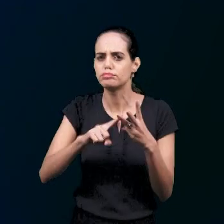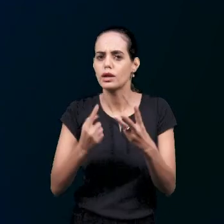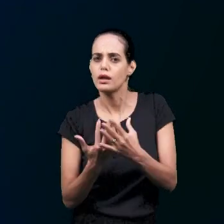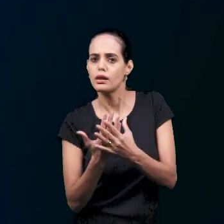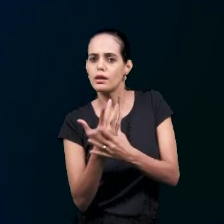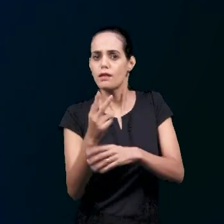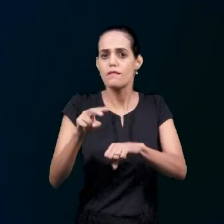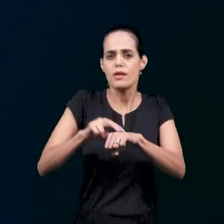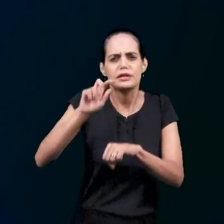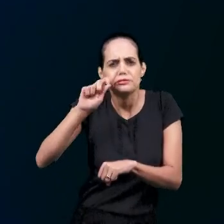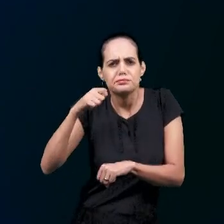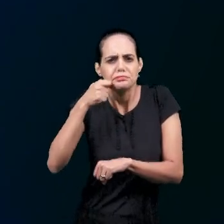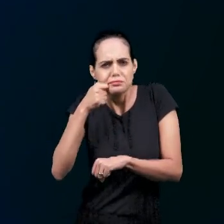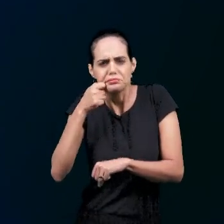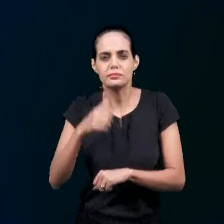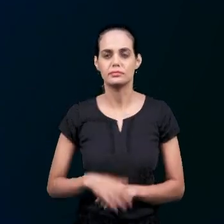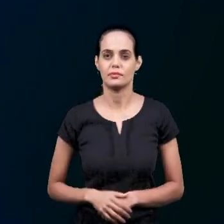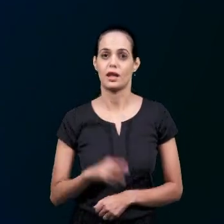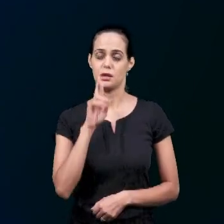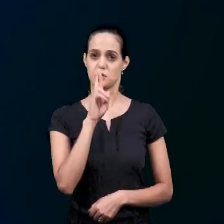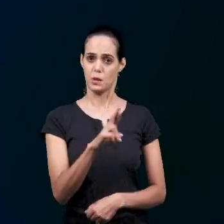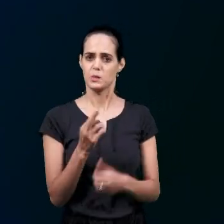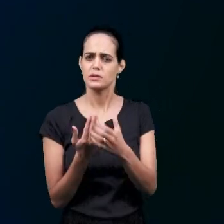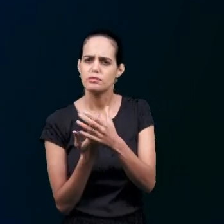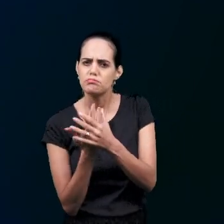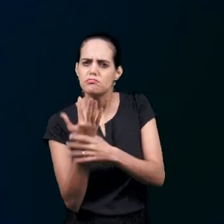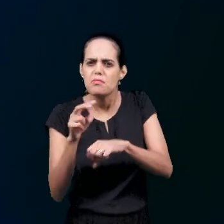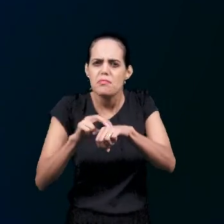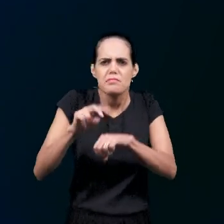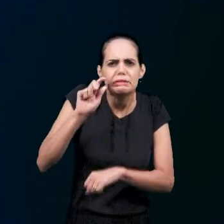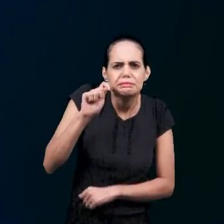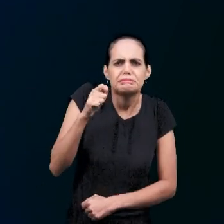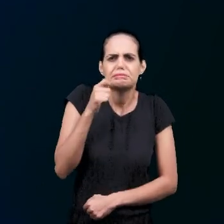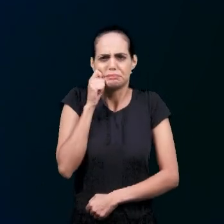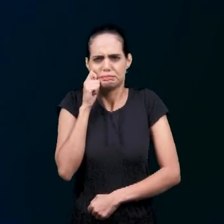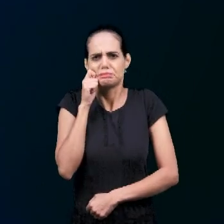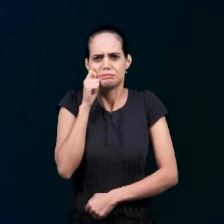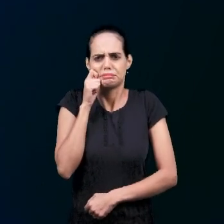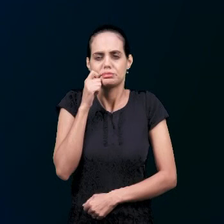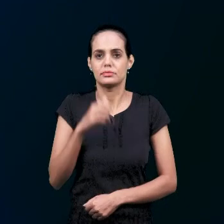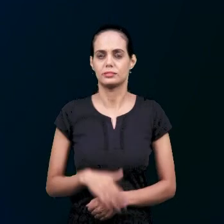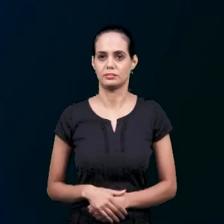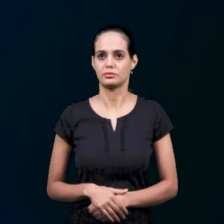le gâteau ou des herbes amères, avec des herbes amères.